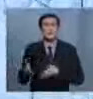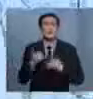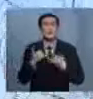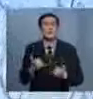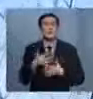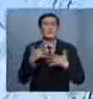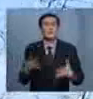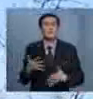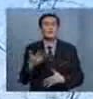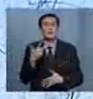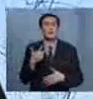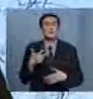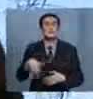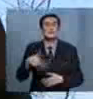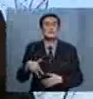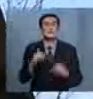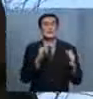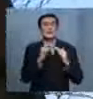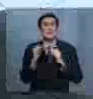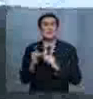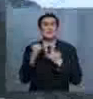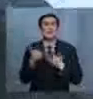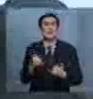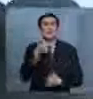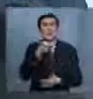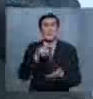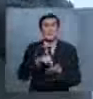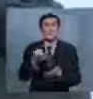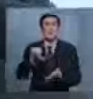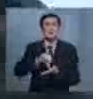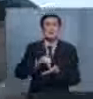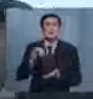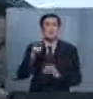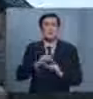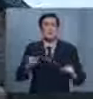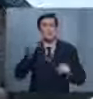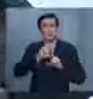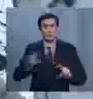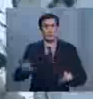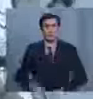больше 30 скворечников в окрестностях города. К делу приобщили и школьников.